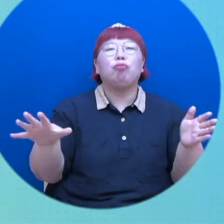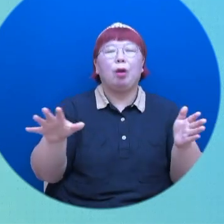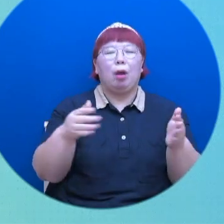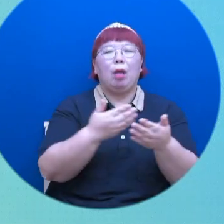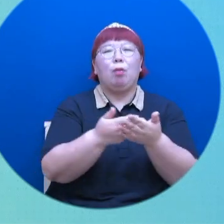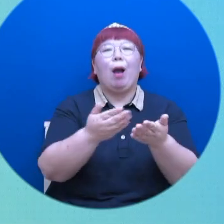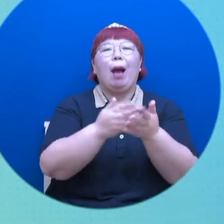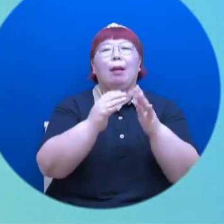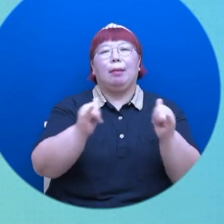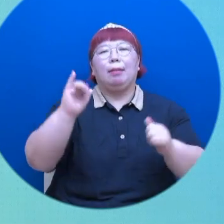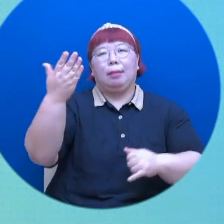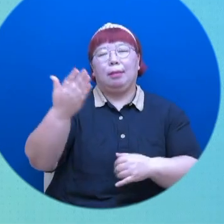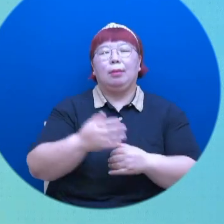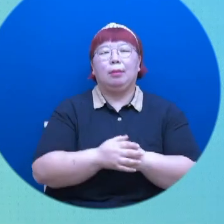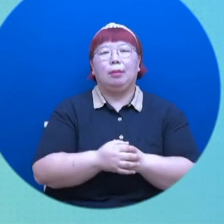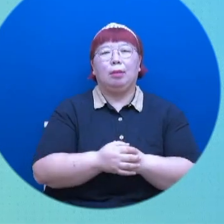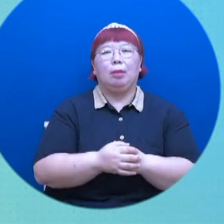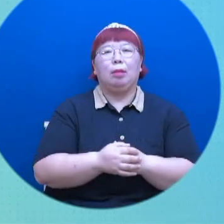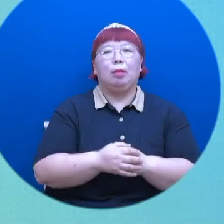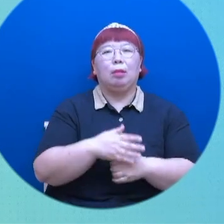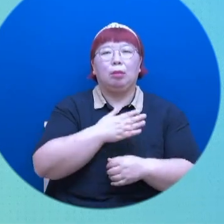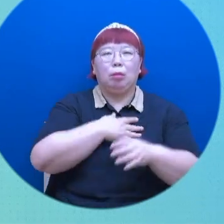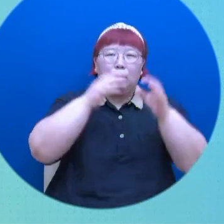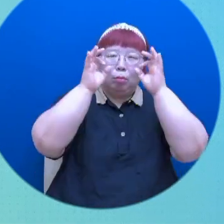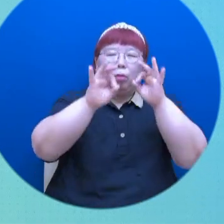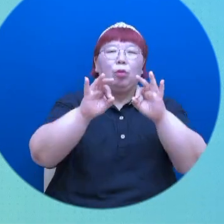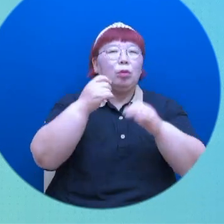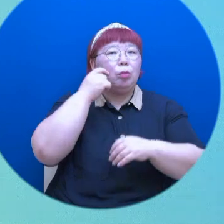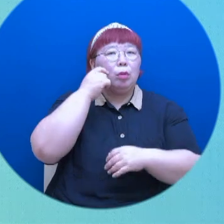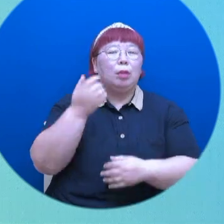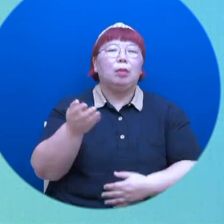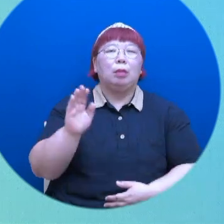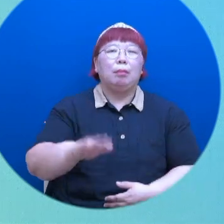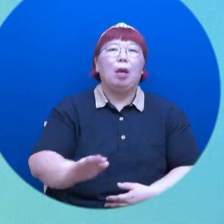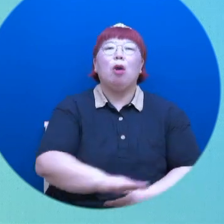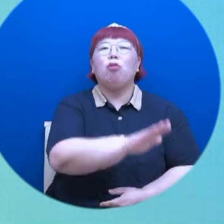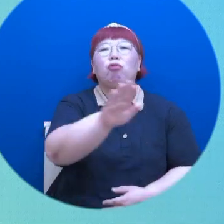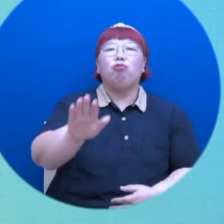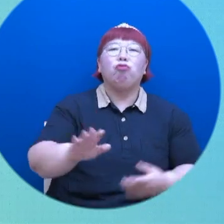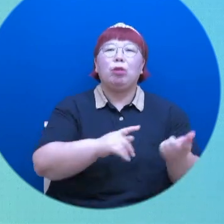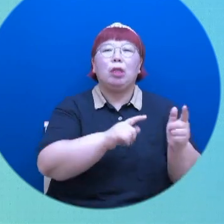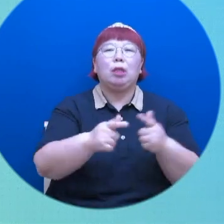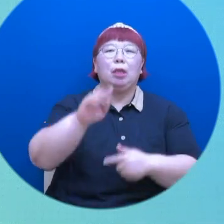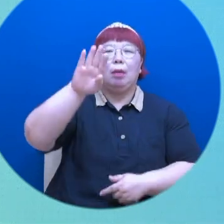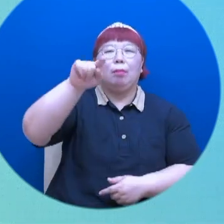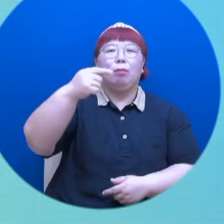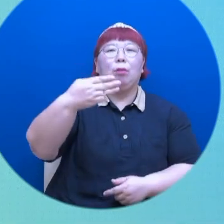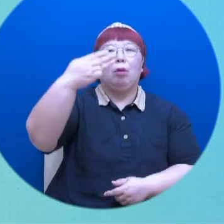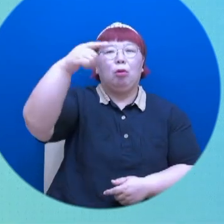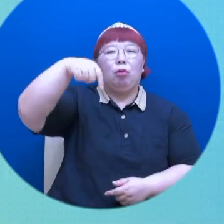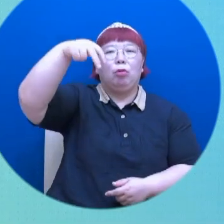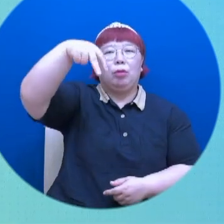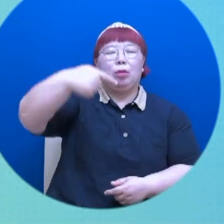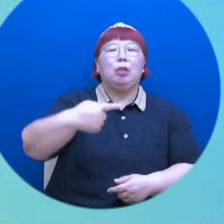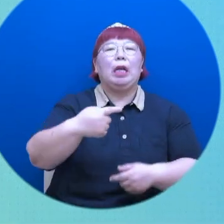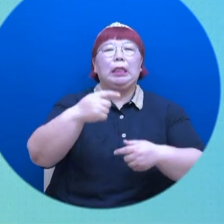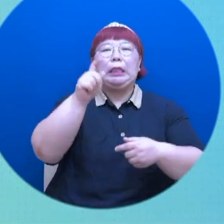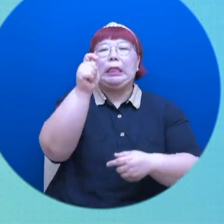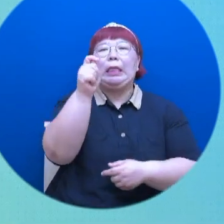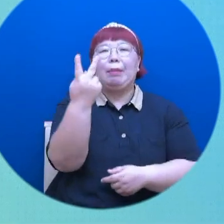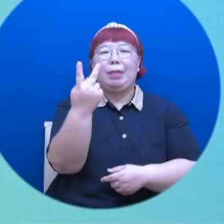되었습니다. 그리고 저는 보지 않았는데 우리들의 블루스라는 드라마가 있대요. 그